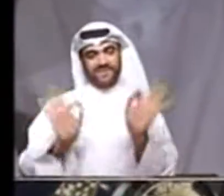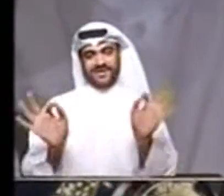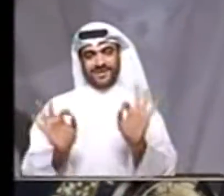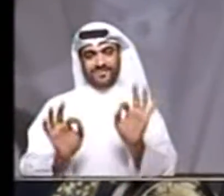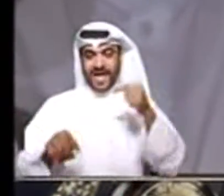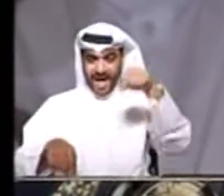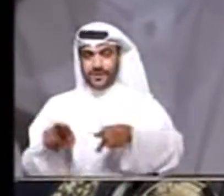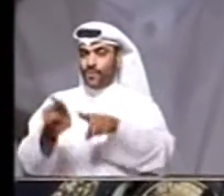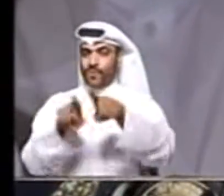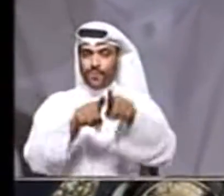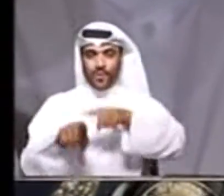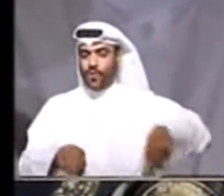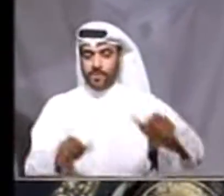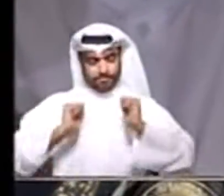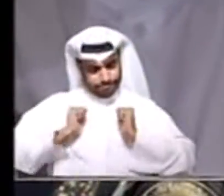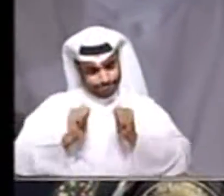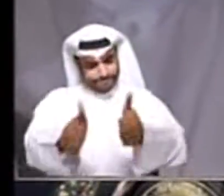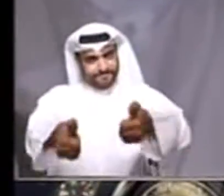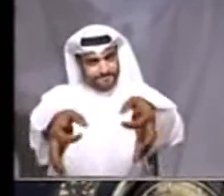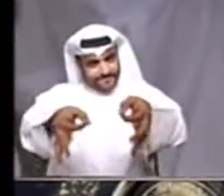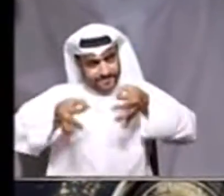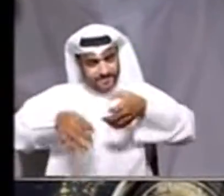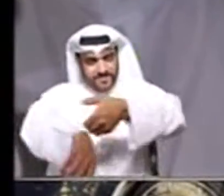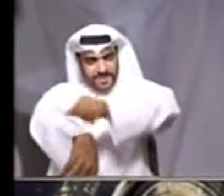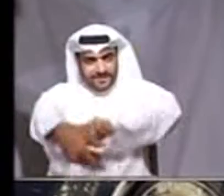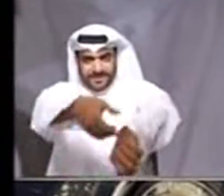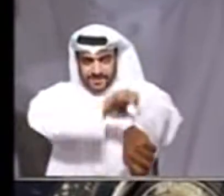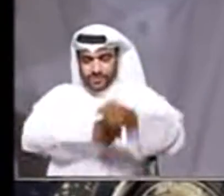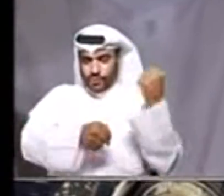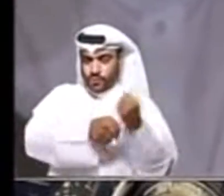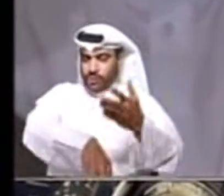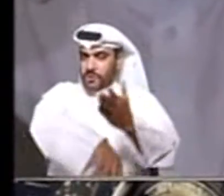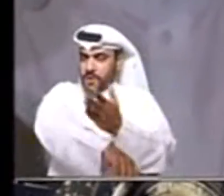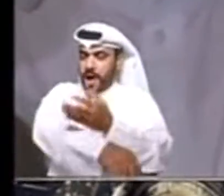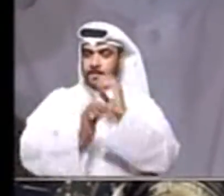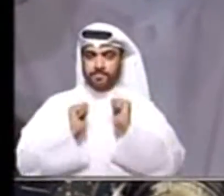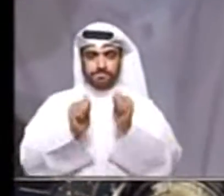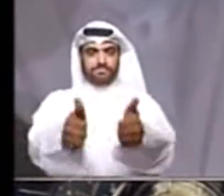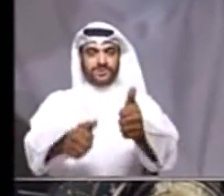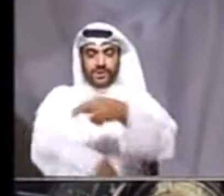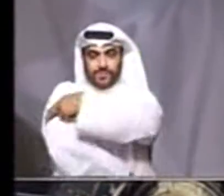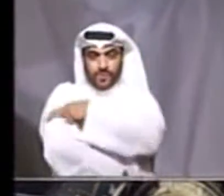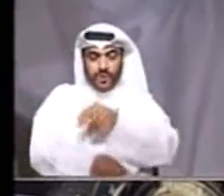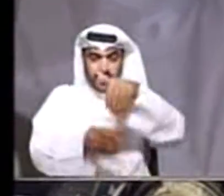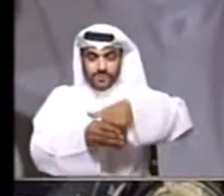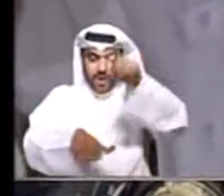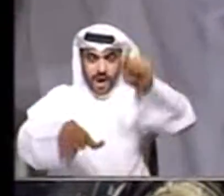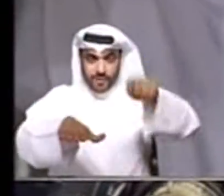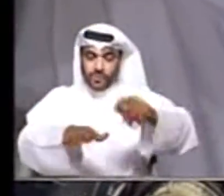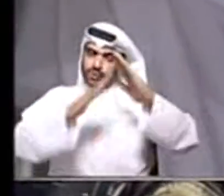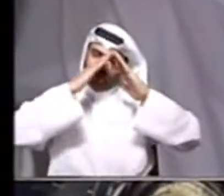نحن اليوم نعمل بكل تفاني، نقدر عاليا الجهود الكبيرة التي تبذل من الأخوة في السلطة